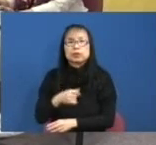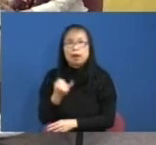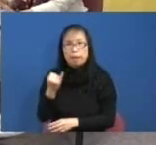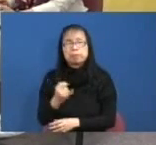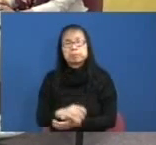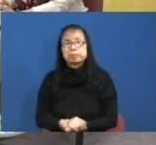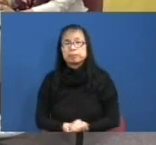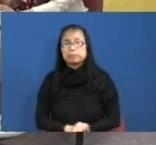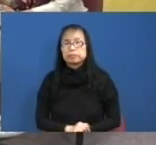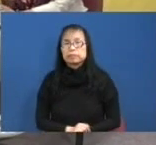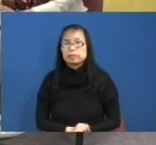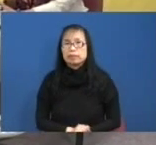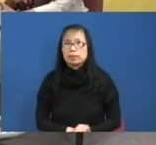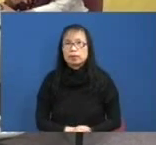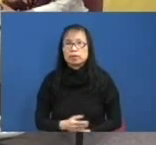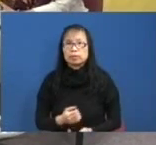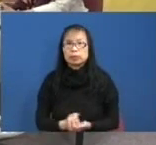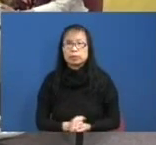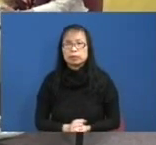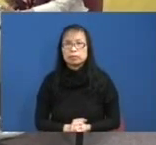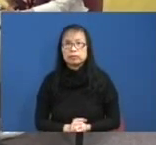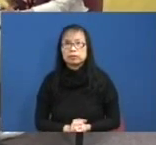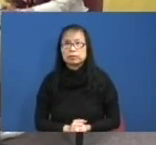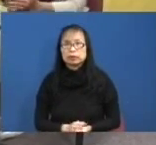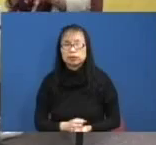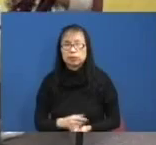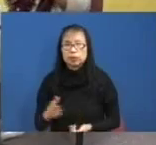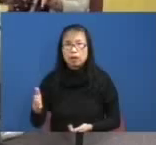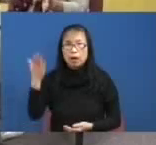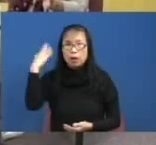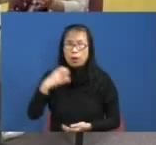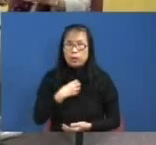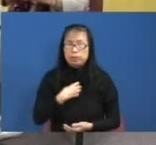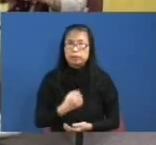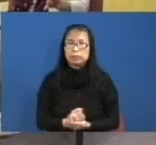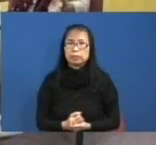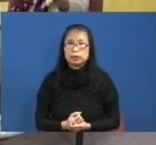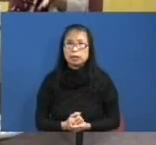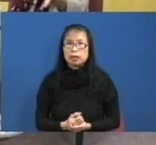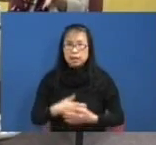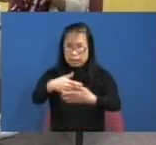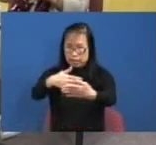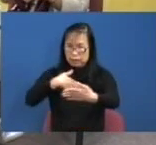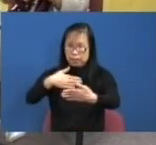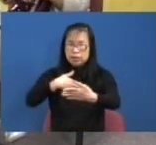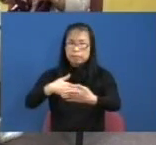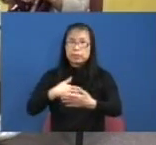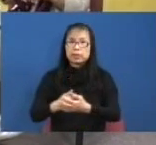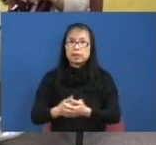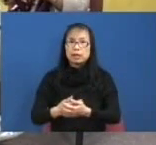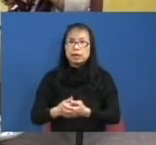以我又覺得即係冇辦法之中辦法，即係我覺得我過去感受到咧，即係前線嗰啲即